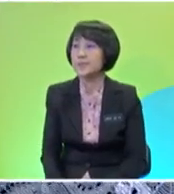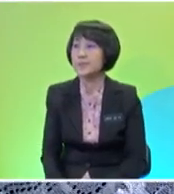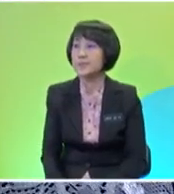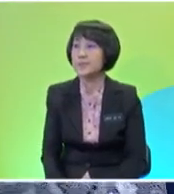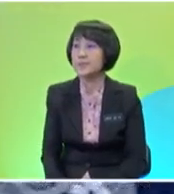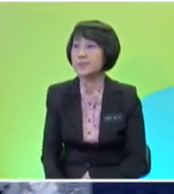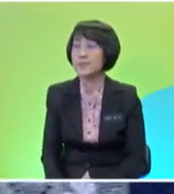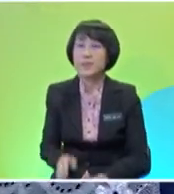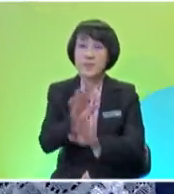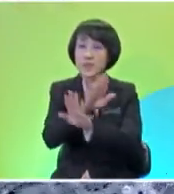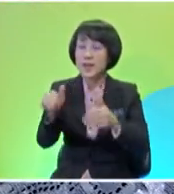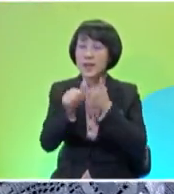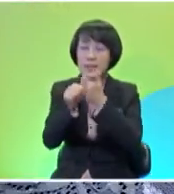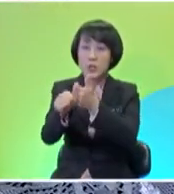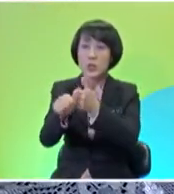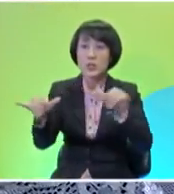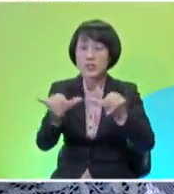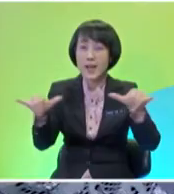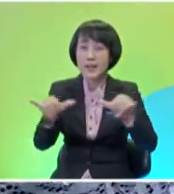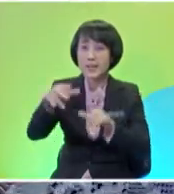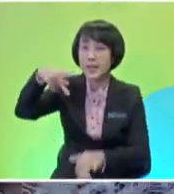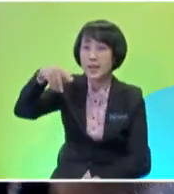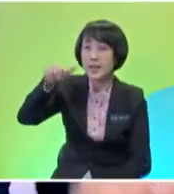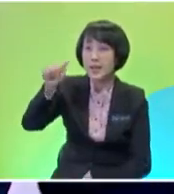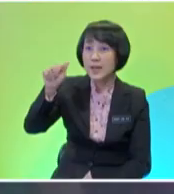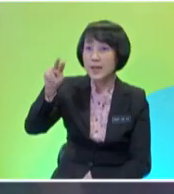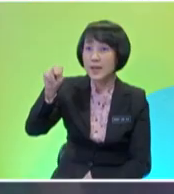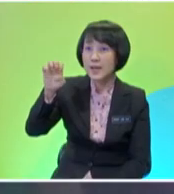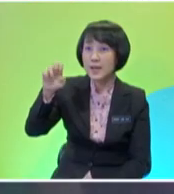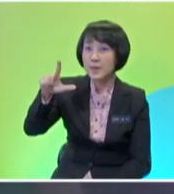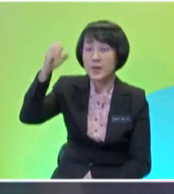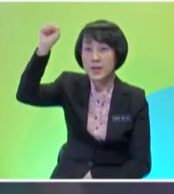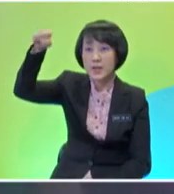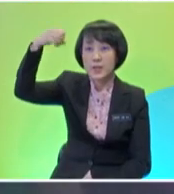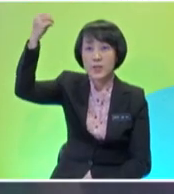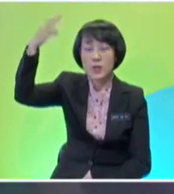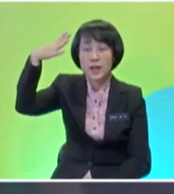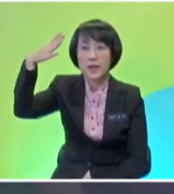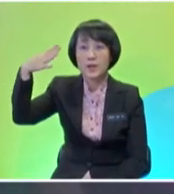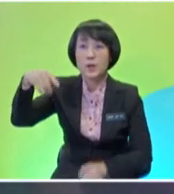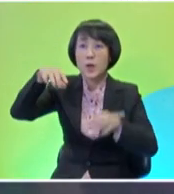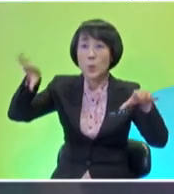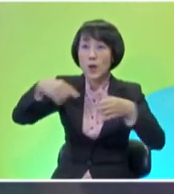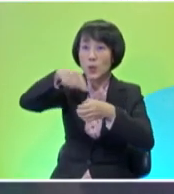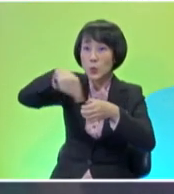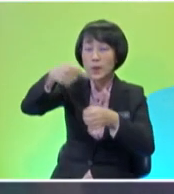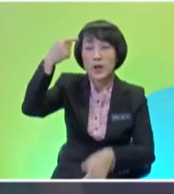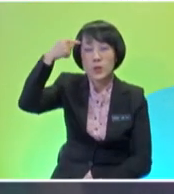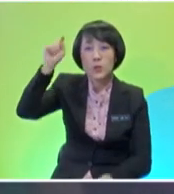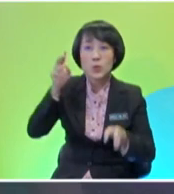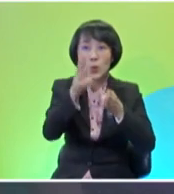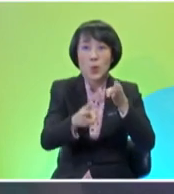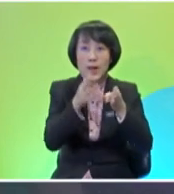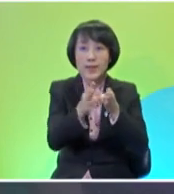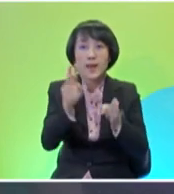Dia ikut saiz ni, jadi dia akan jatuhlah sebab jatuh. Lubang. Okay. Lubangnya saiznya sama. Okey, jadi kita agak-agaklah. Okey, berapa saiz yang sesuai untuk keluarkan